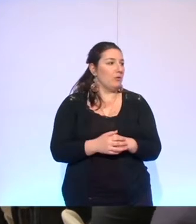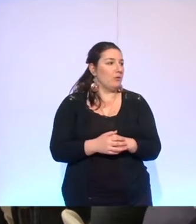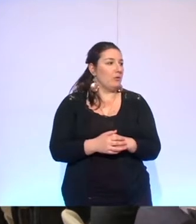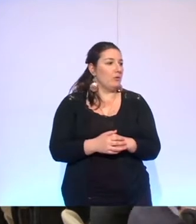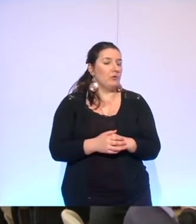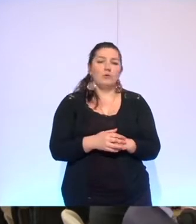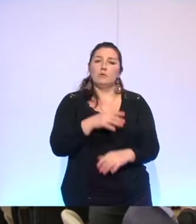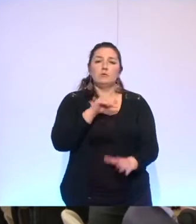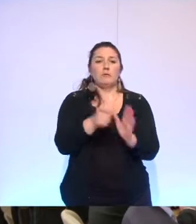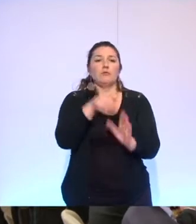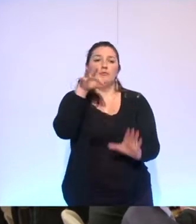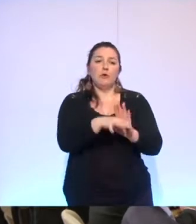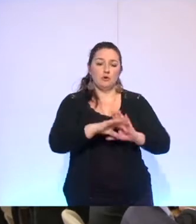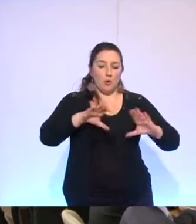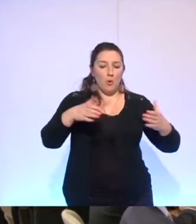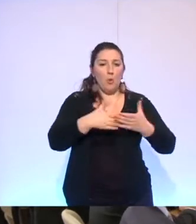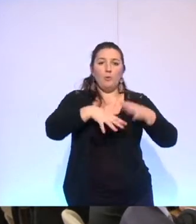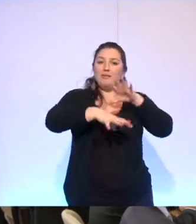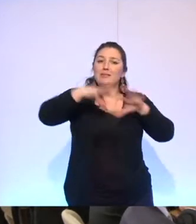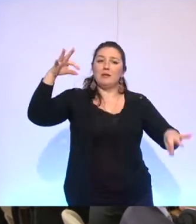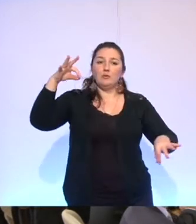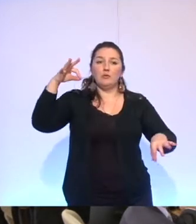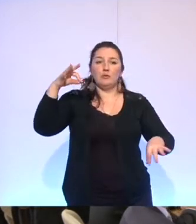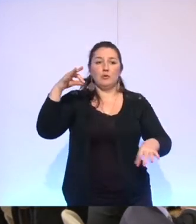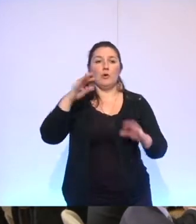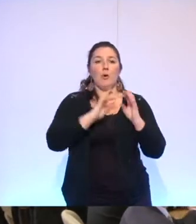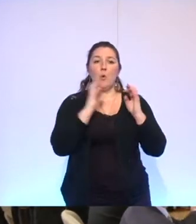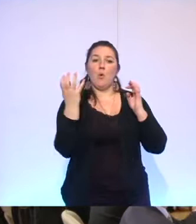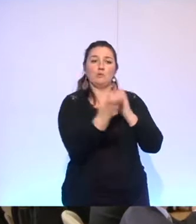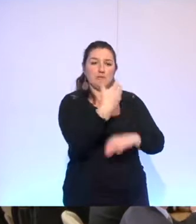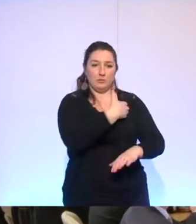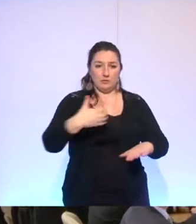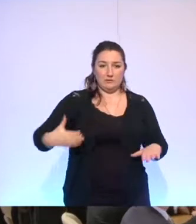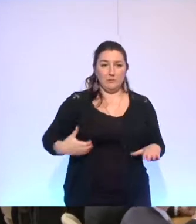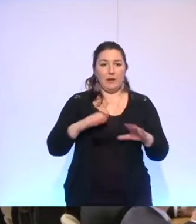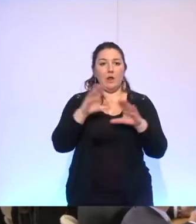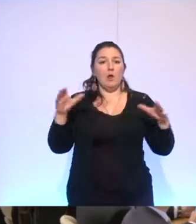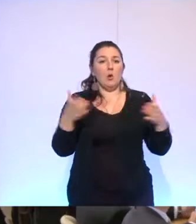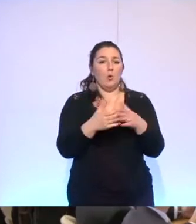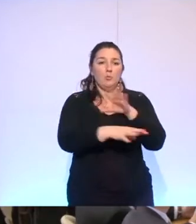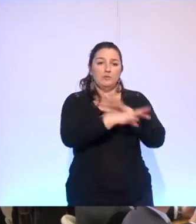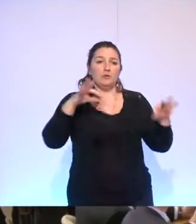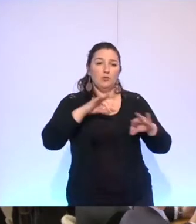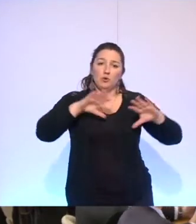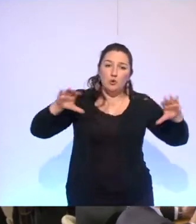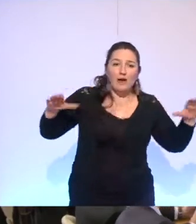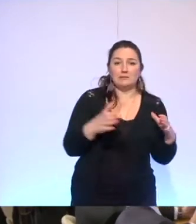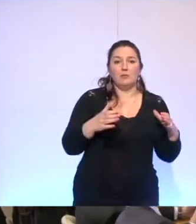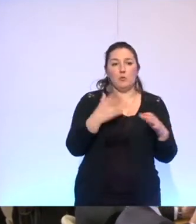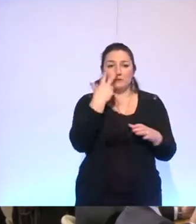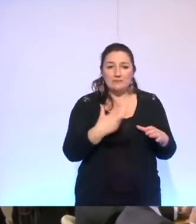d'un groupe d'élus au conseil municipal, qui est donc le groupe d'élus du Rassemblement citoyen de la gauche et des